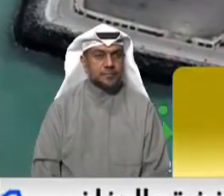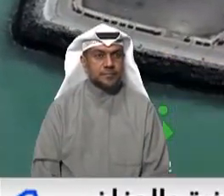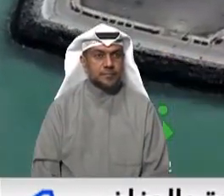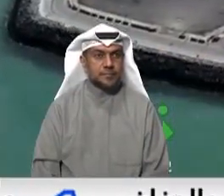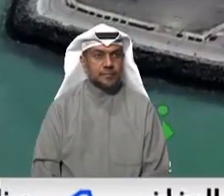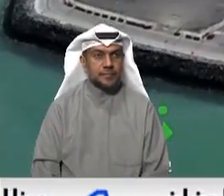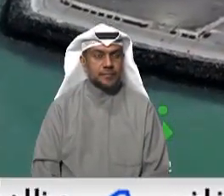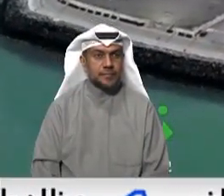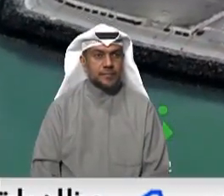الحدث